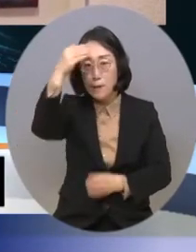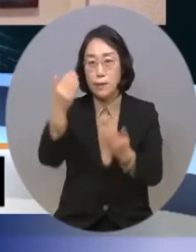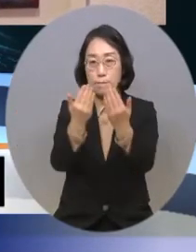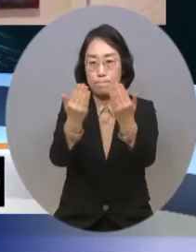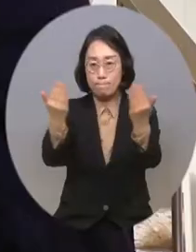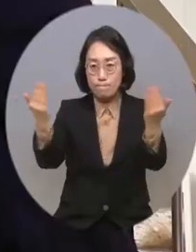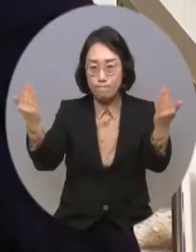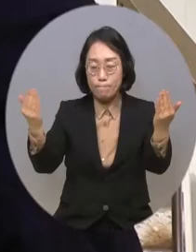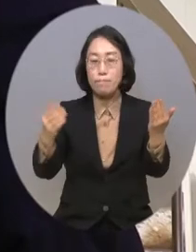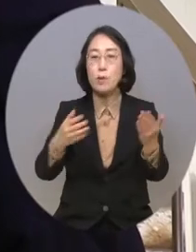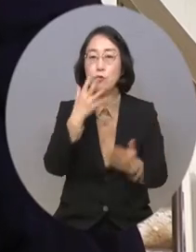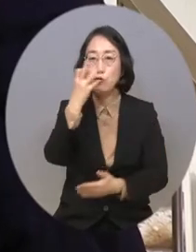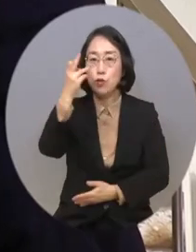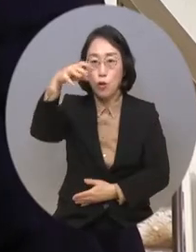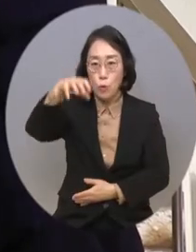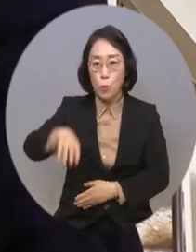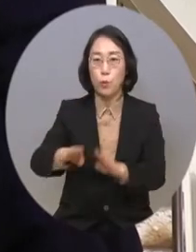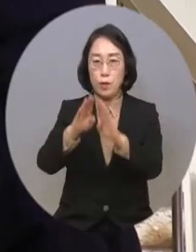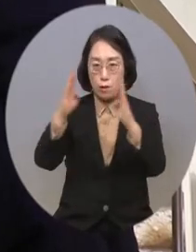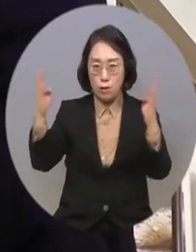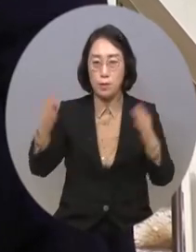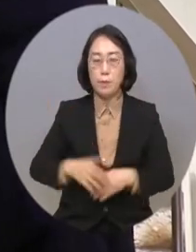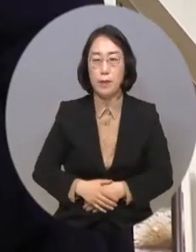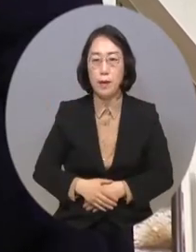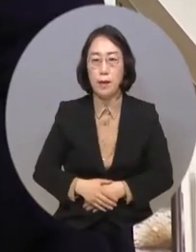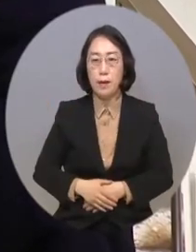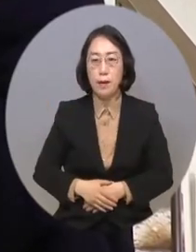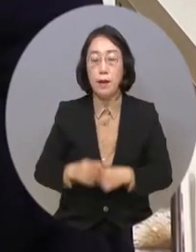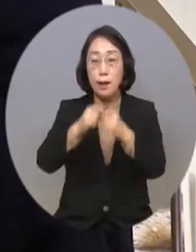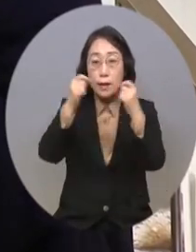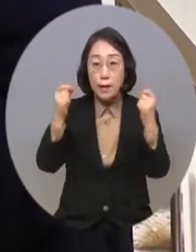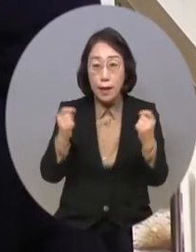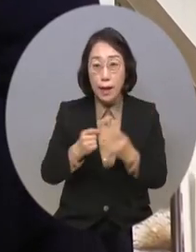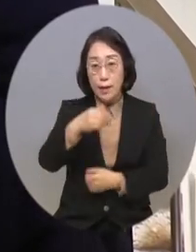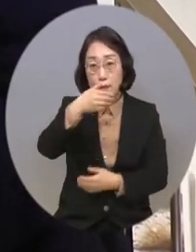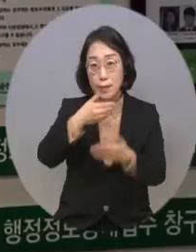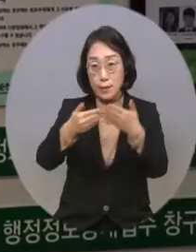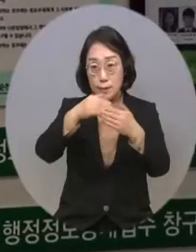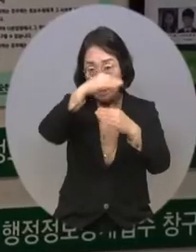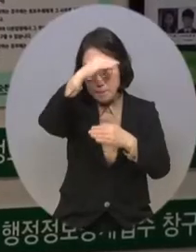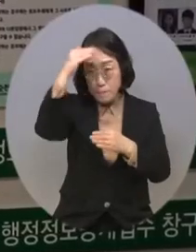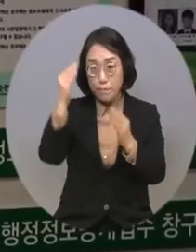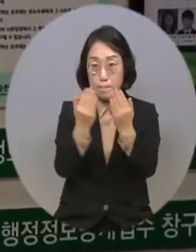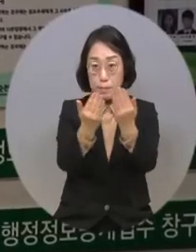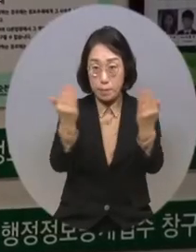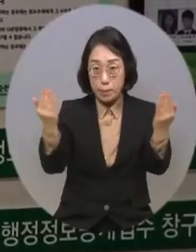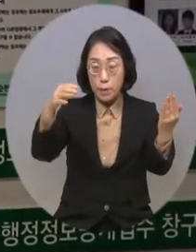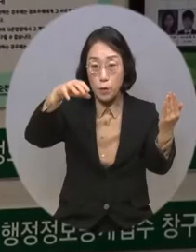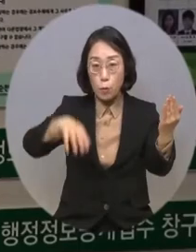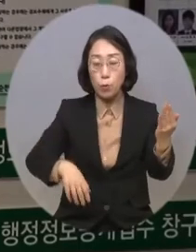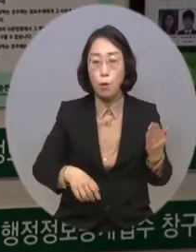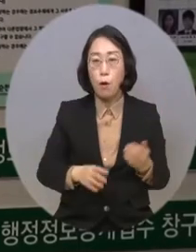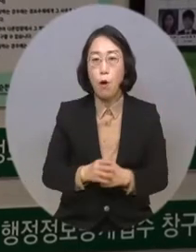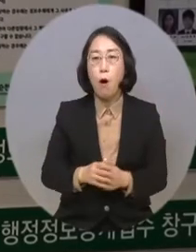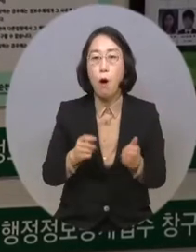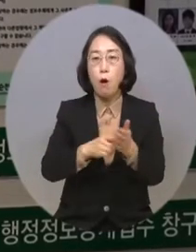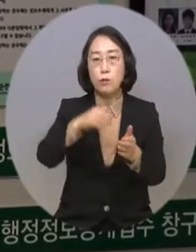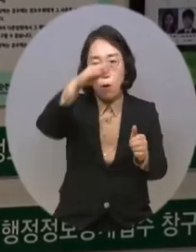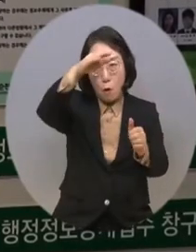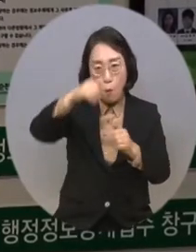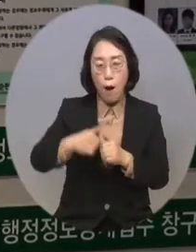있습니다. 한국화가 김명희 작가의 개인전이 지난 3일부터 어서와 평범이라는 주제로